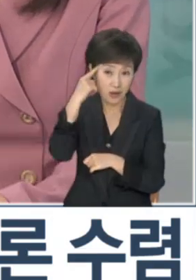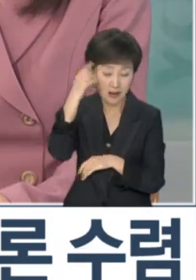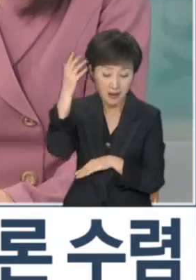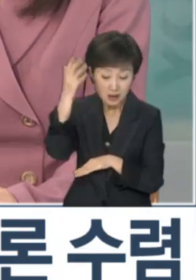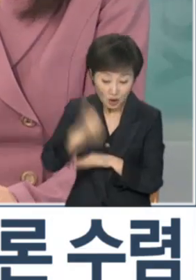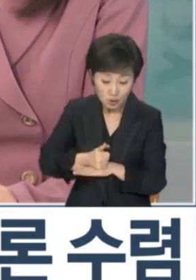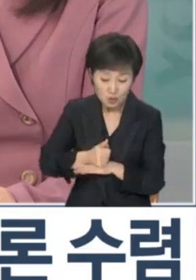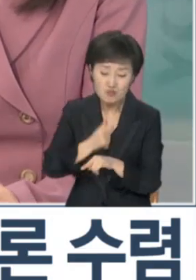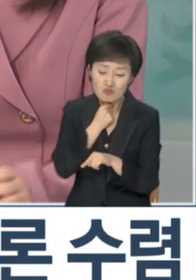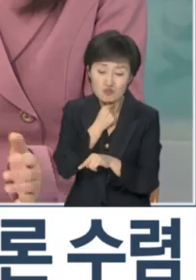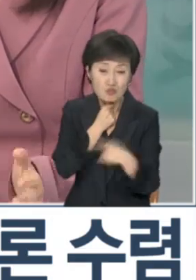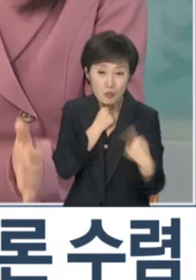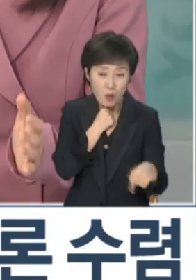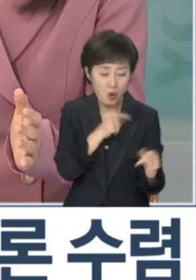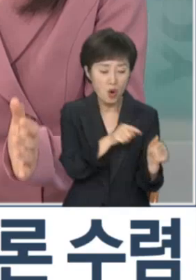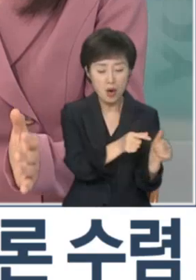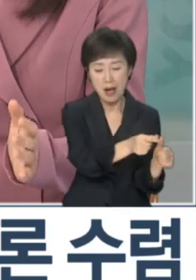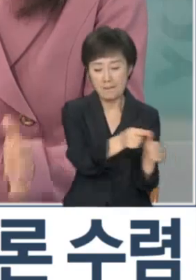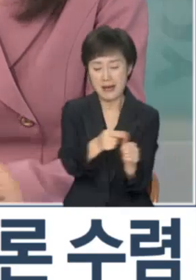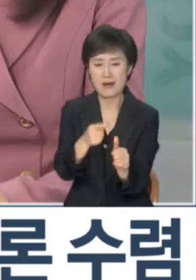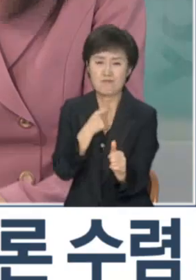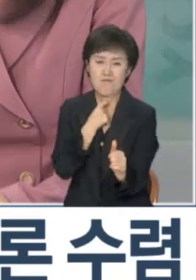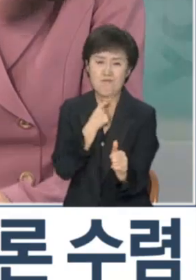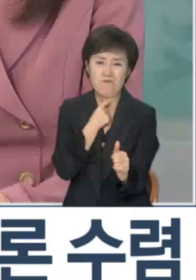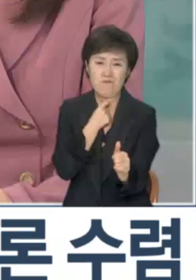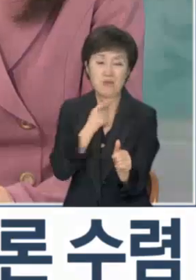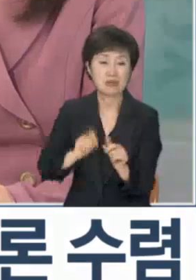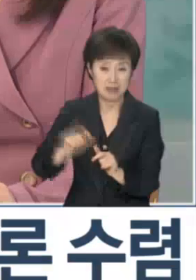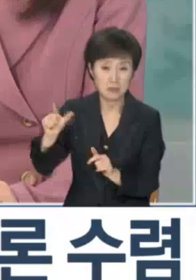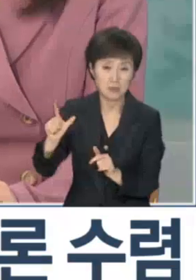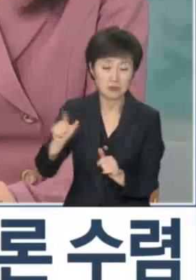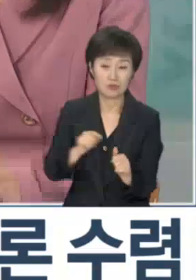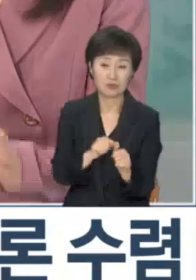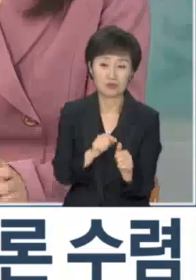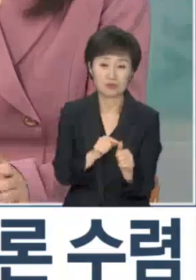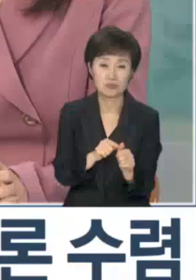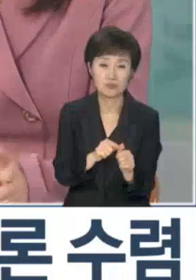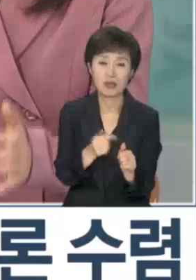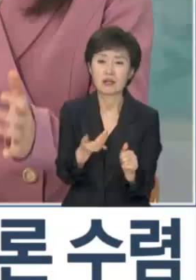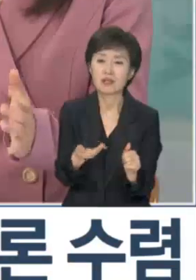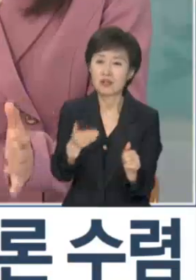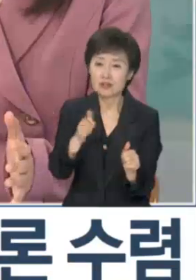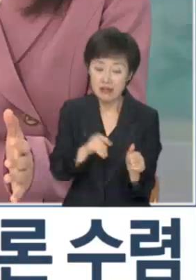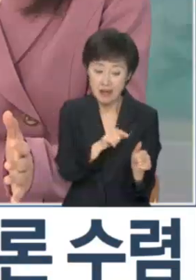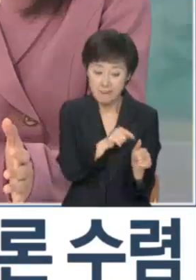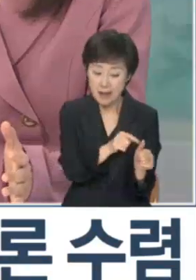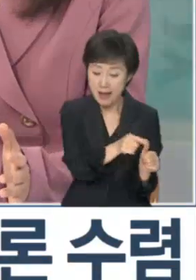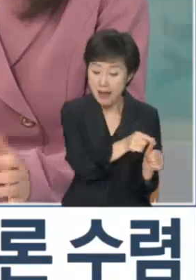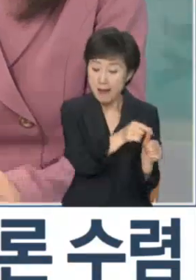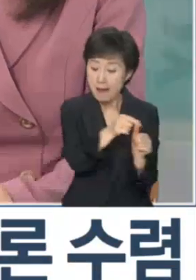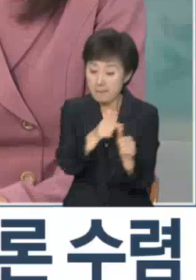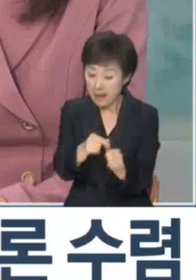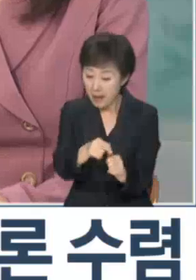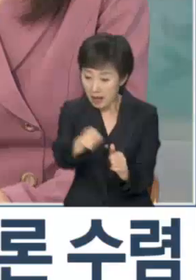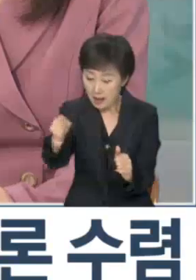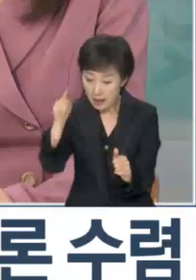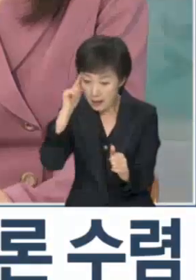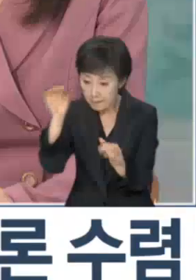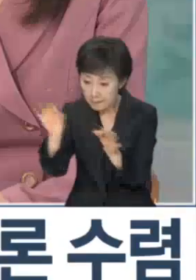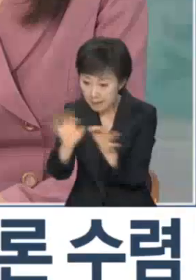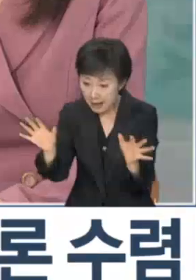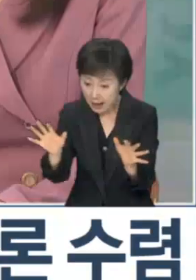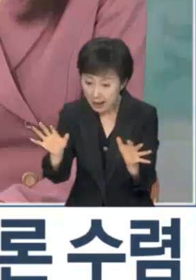카드로 쓰겠다라는 좀 의사들이 굉장히 강한 주류의 흐름으로 보이고요. 그런데 그 흐름에서 예상하지 못했던 것이